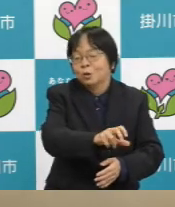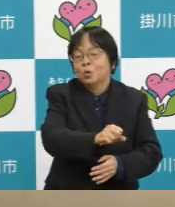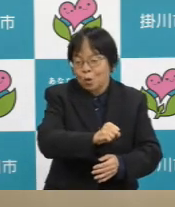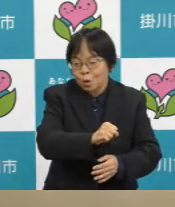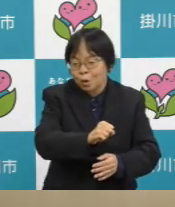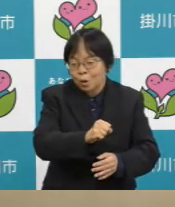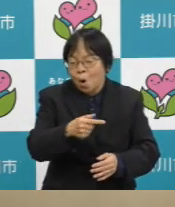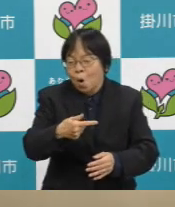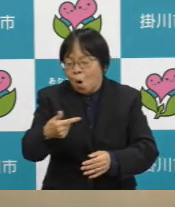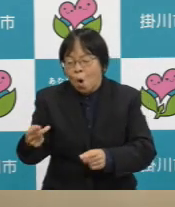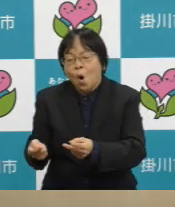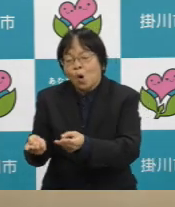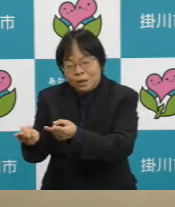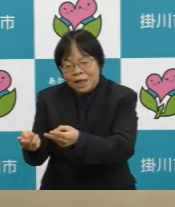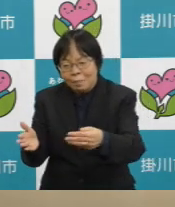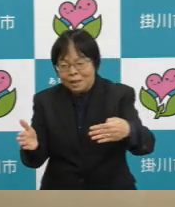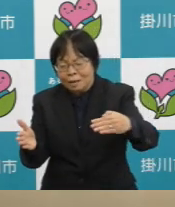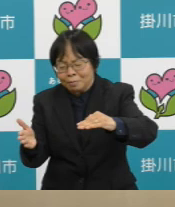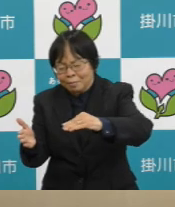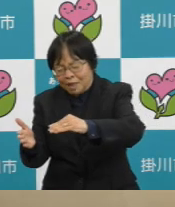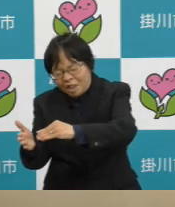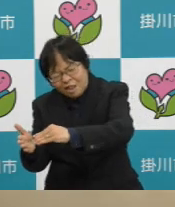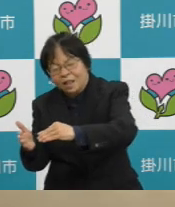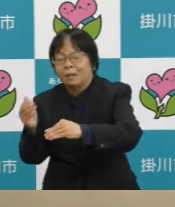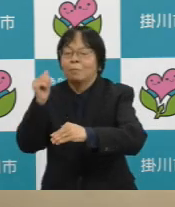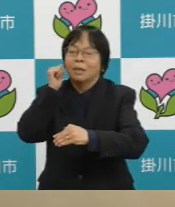水が届かない。そういう意味では、